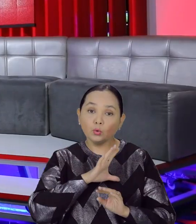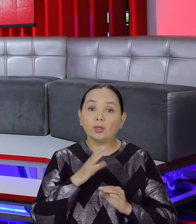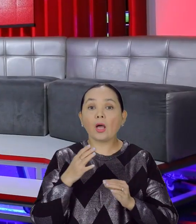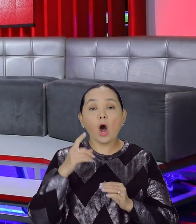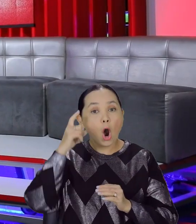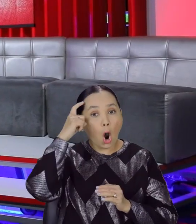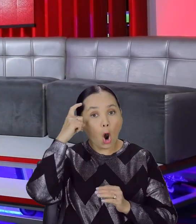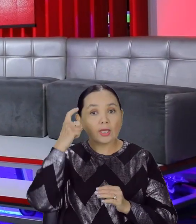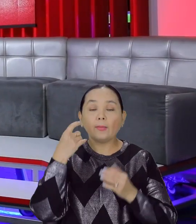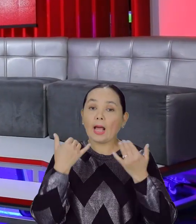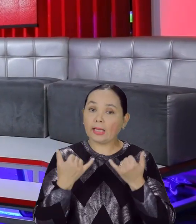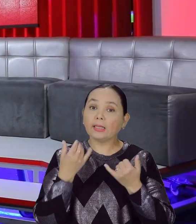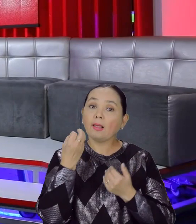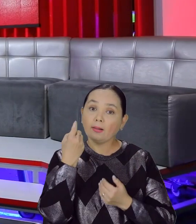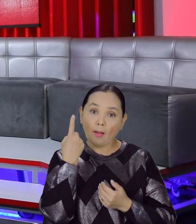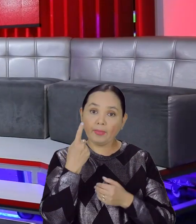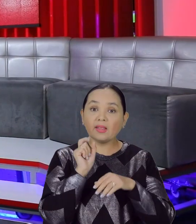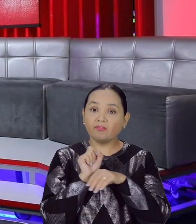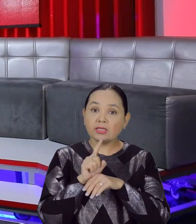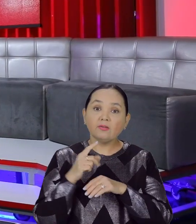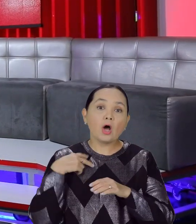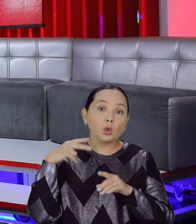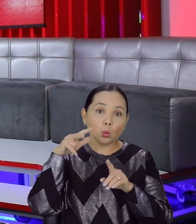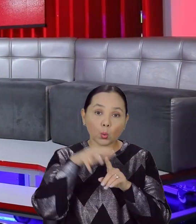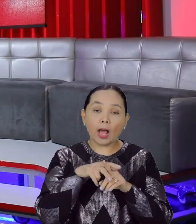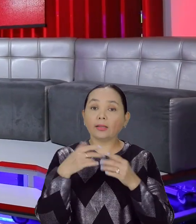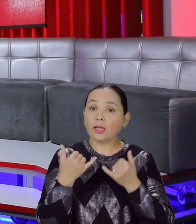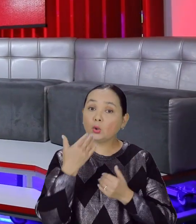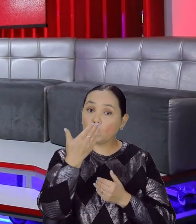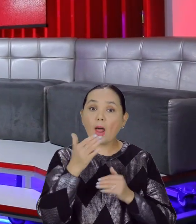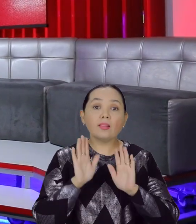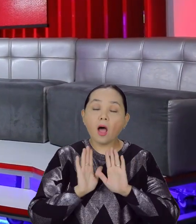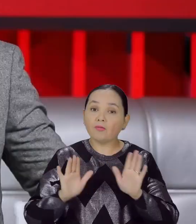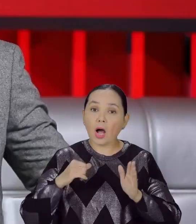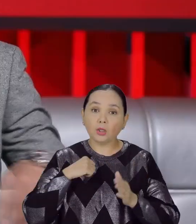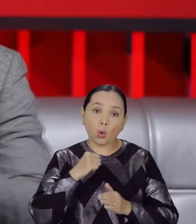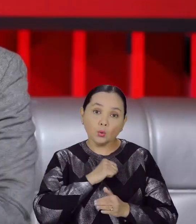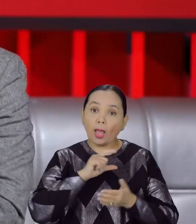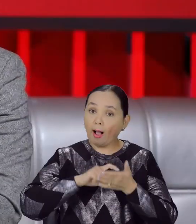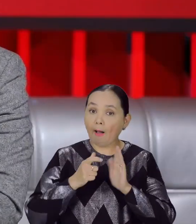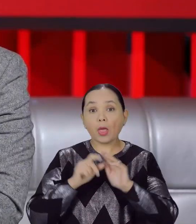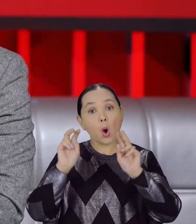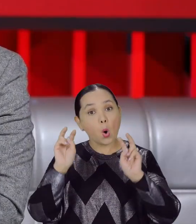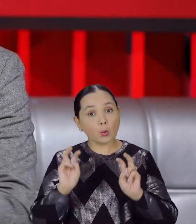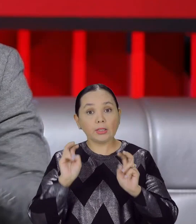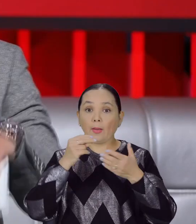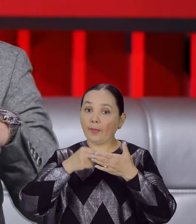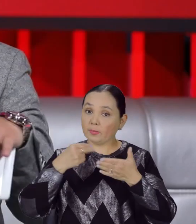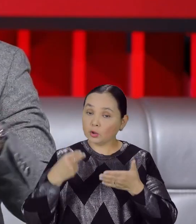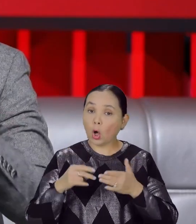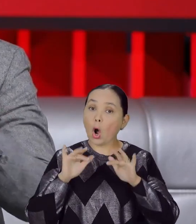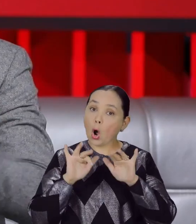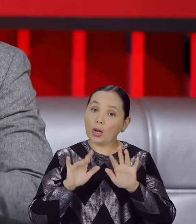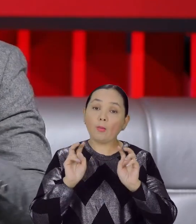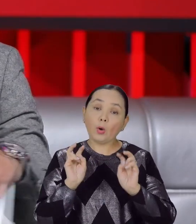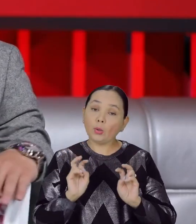Va hokimlarga endi yana bitta vazifa yuklandi. Albatta, endi ular nafaqat o'z kabinetlarida o'tirib imzo qo'yish yoki biror